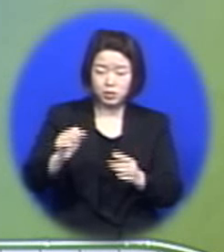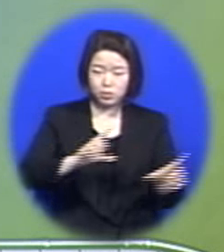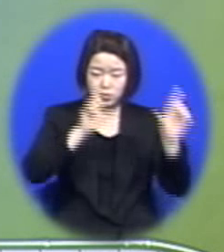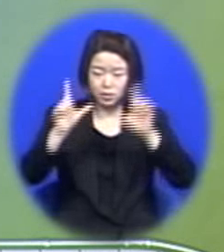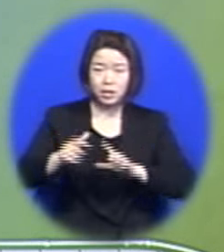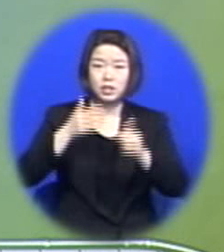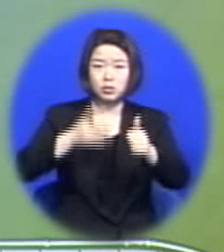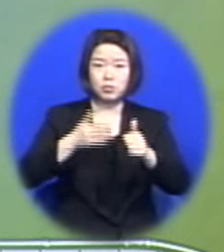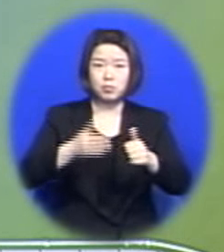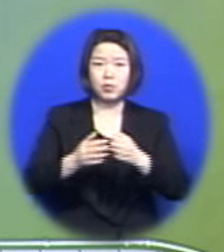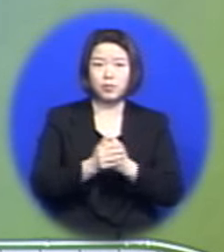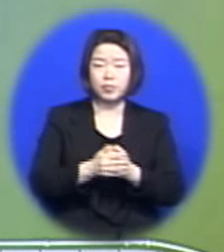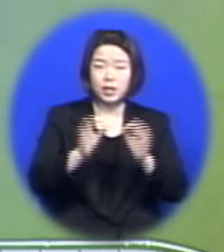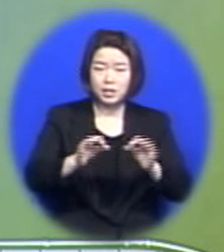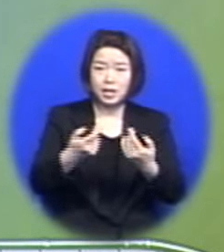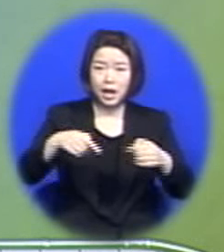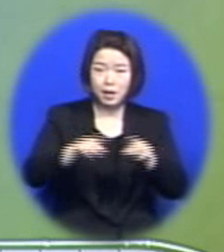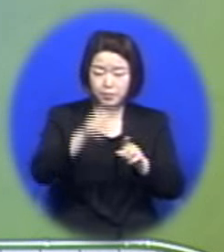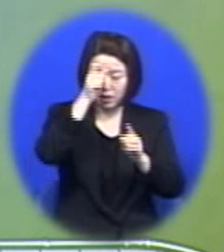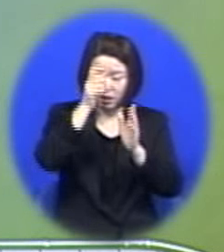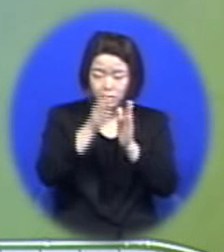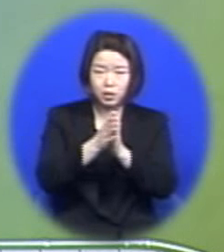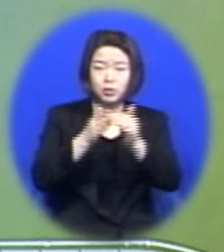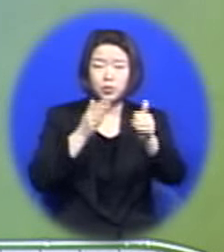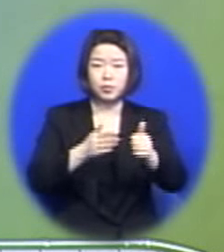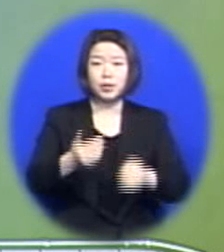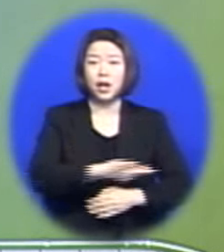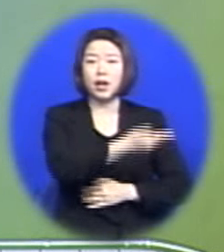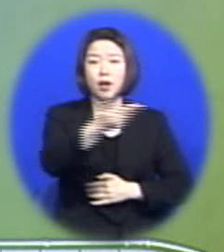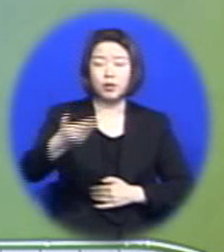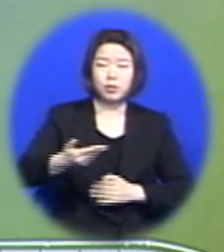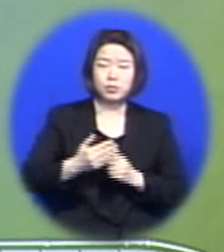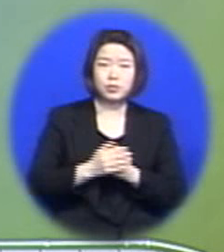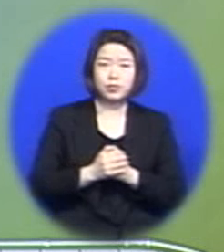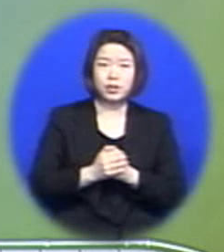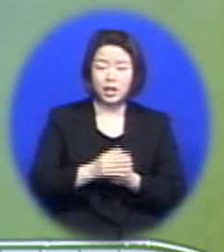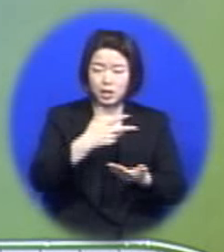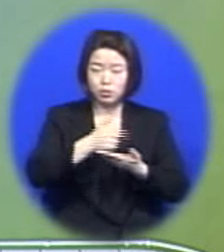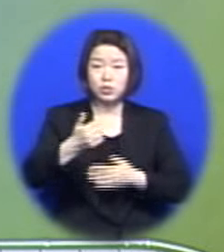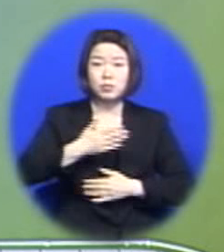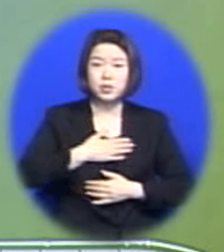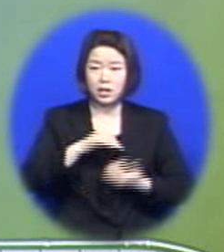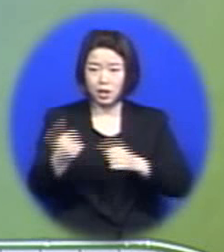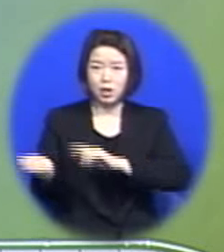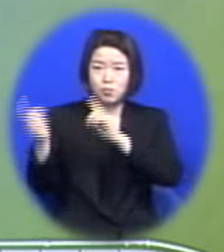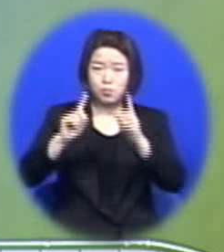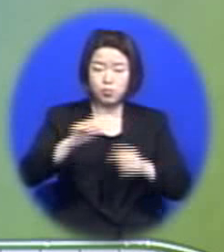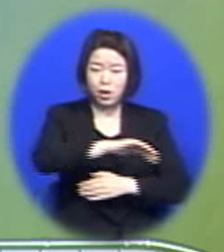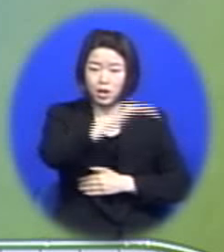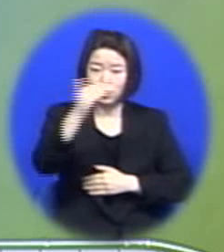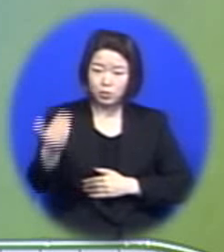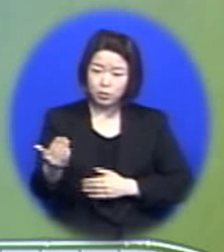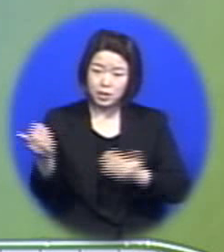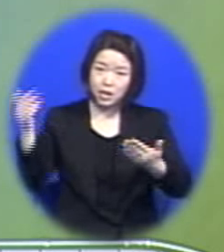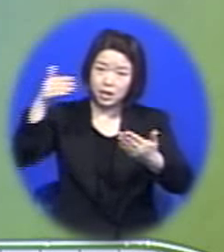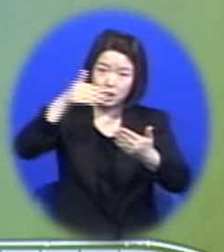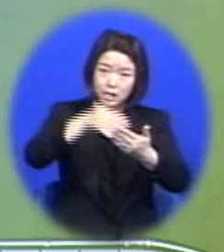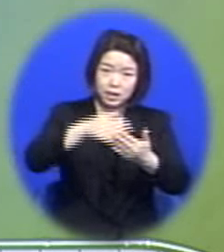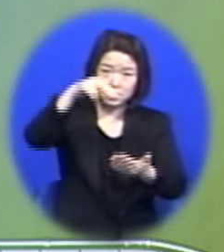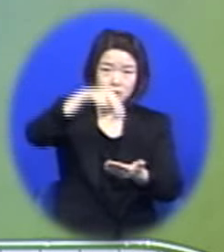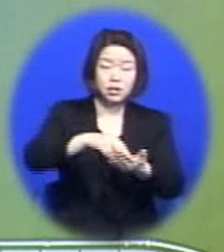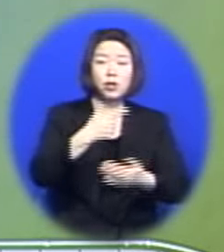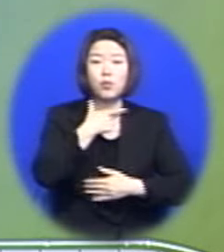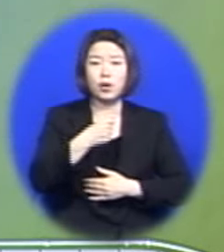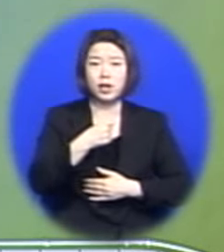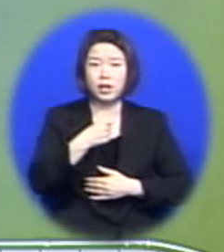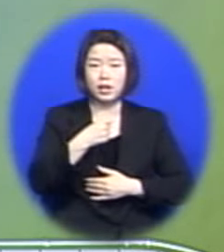축복합니다. 이제 우리 같이 기도하겠습니다. 여러분, 주님, 제가 부활의 동산에까지 서기를 원합니다.